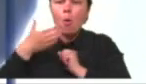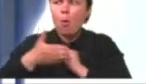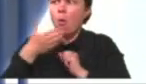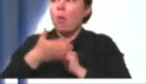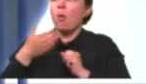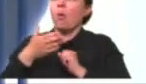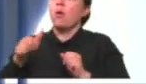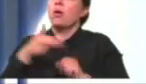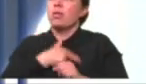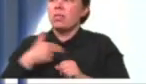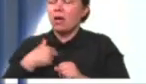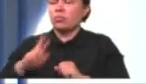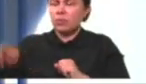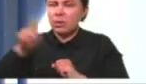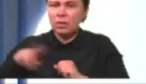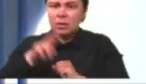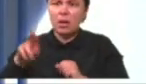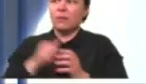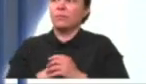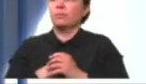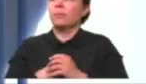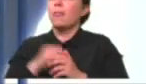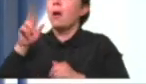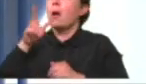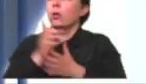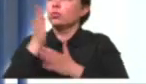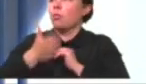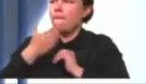kolejowych w naszym regionie. Pociągi zaczęły